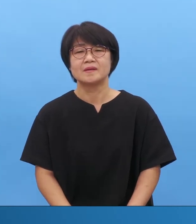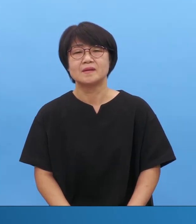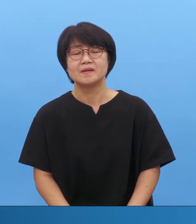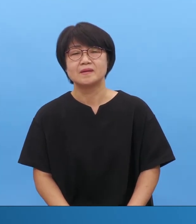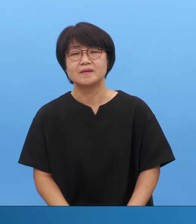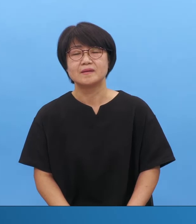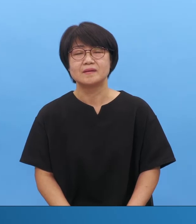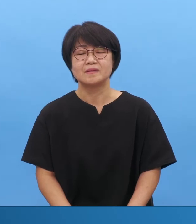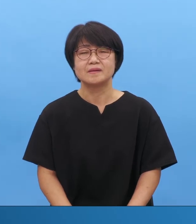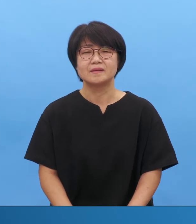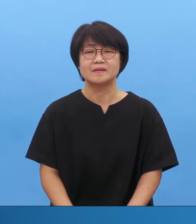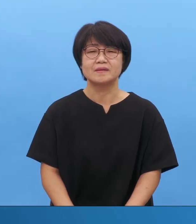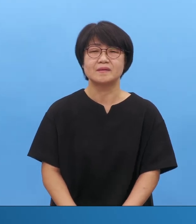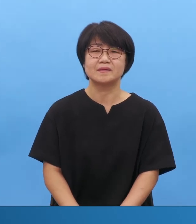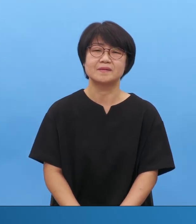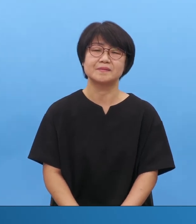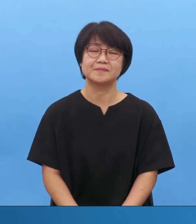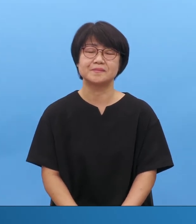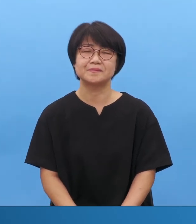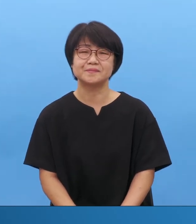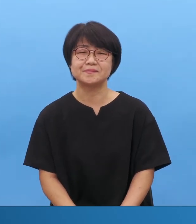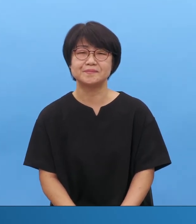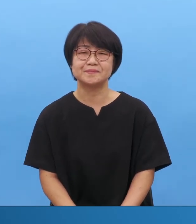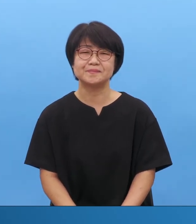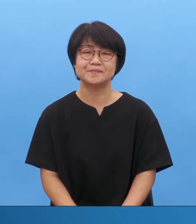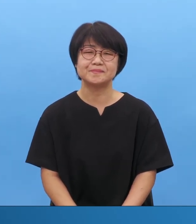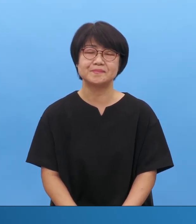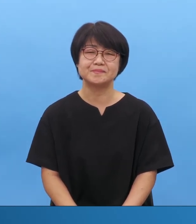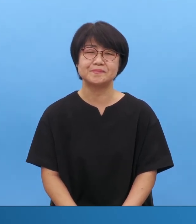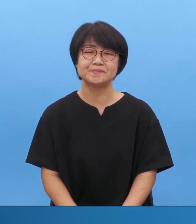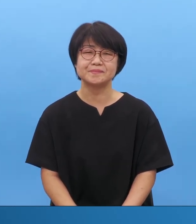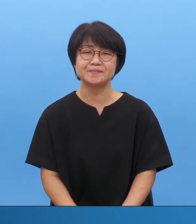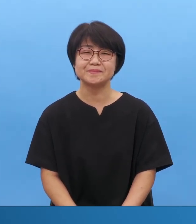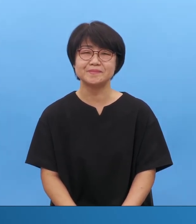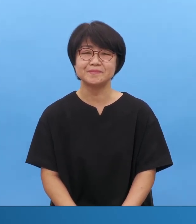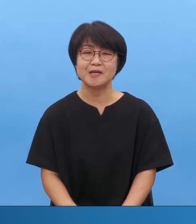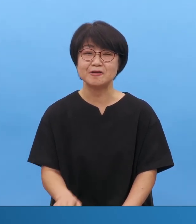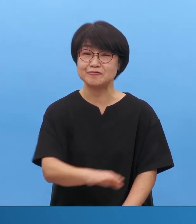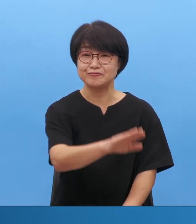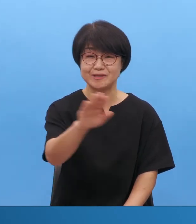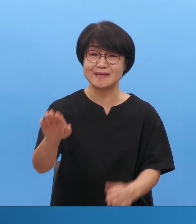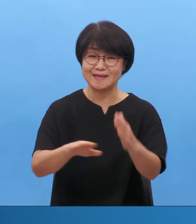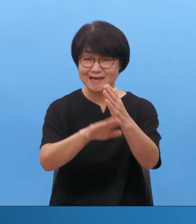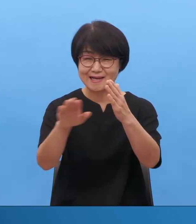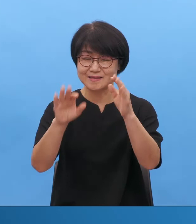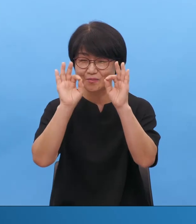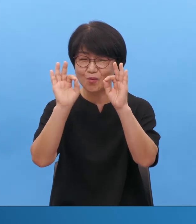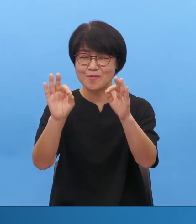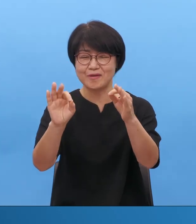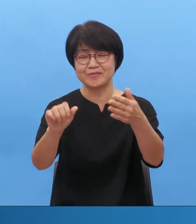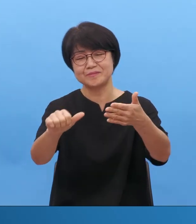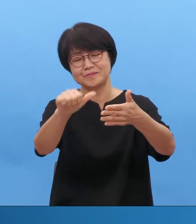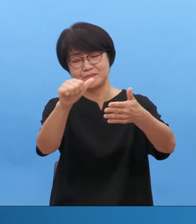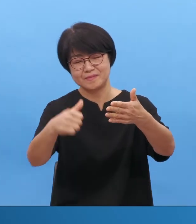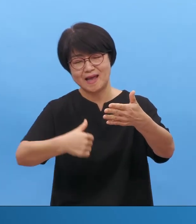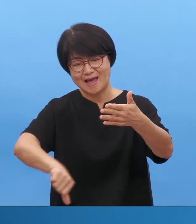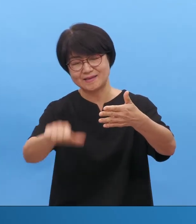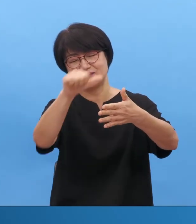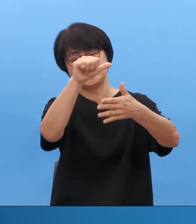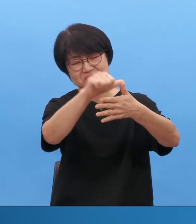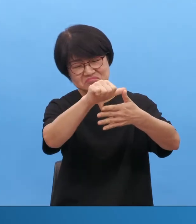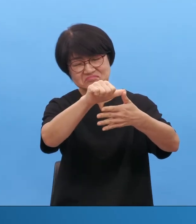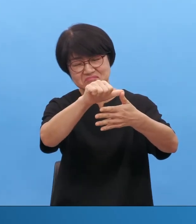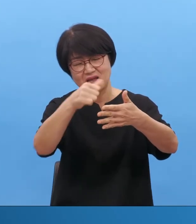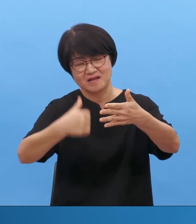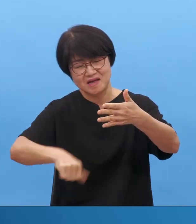전통들이 장남이나 위에 사람이 제일 좀 중요하게 많이 보잖아요. 우리나라에서는. A lot of times in our countries, the tradition is